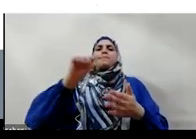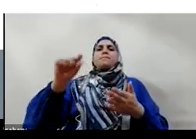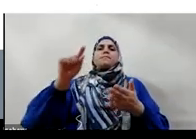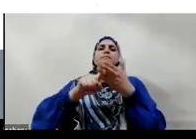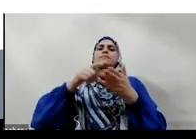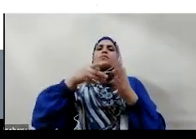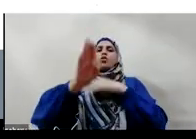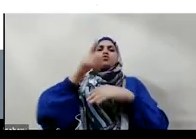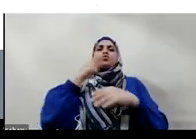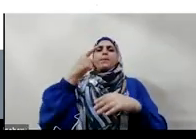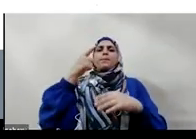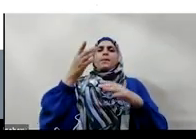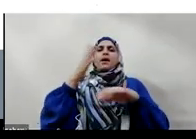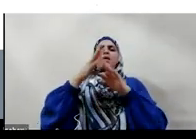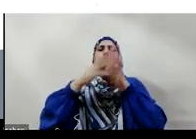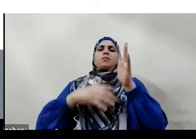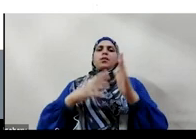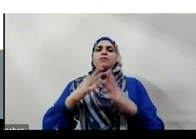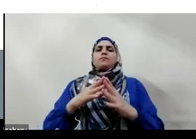الأبليكيشن بتاعي.